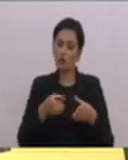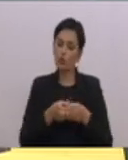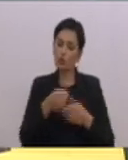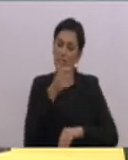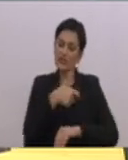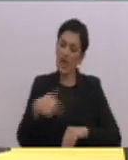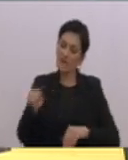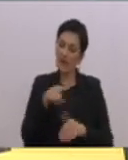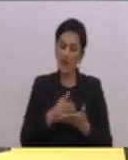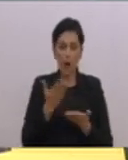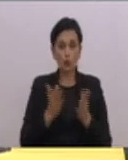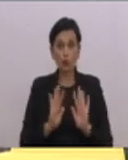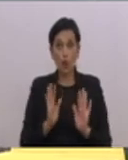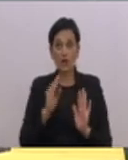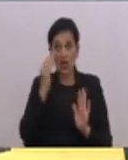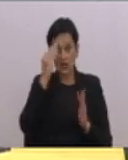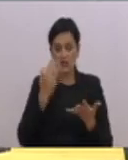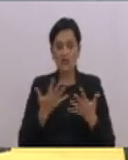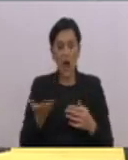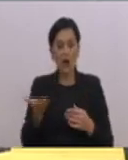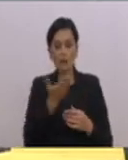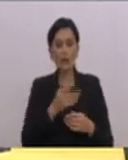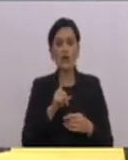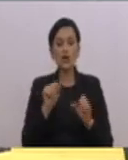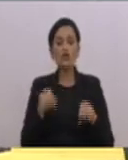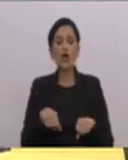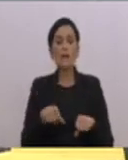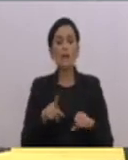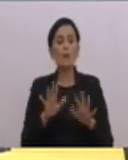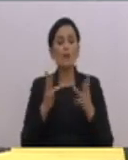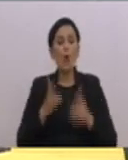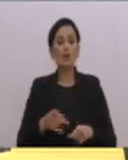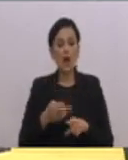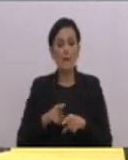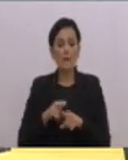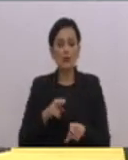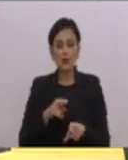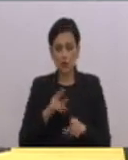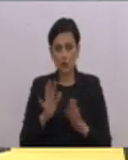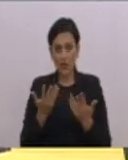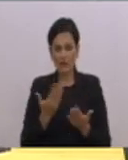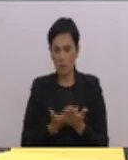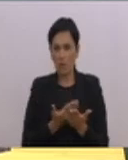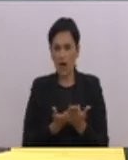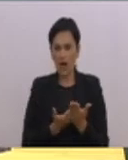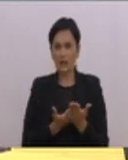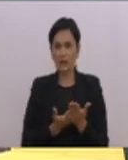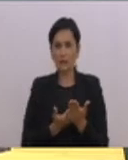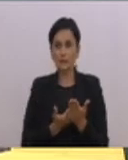თუ არა. ხო და წარმოიდგინეთ რა შეიძლება მოხდეს ამ შემთხვევაში, ხო? აი მაგალითად